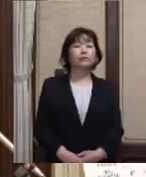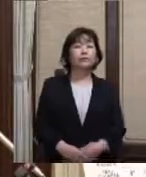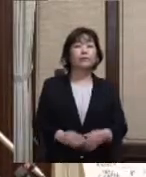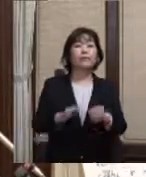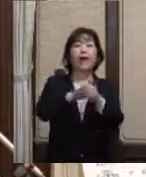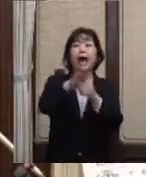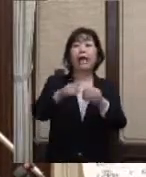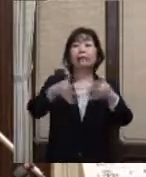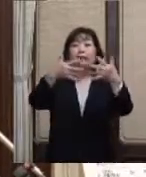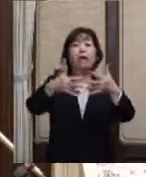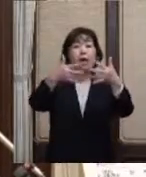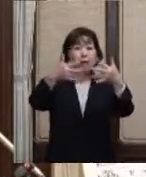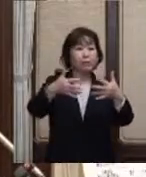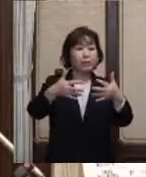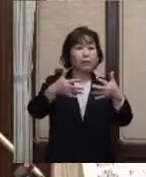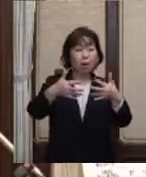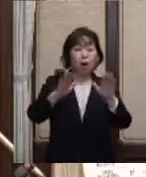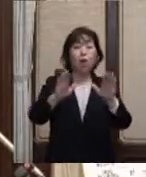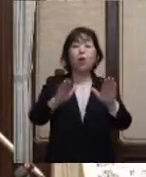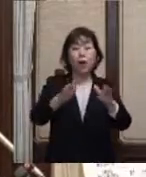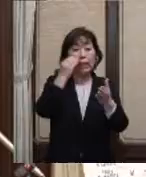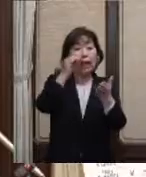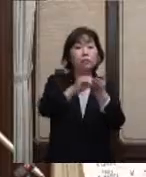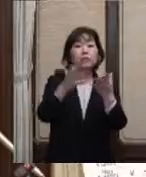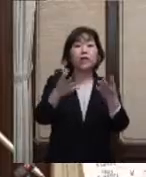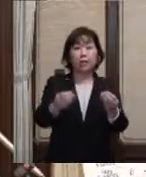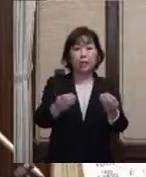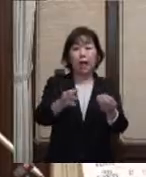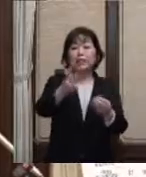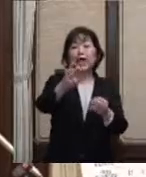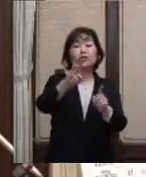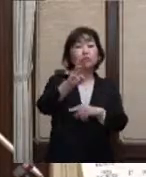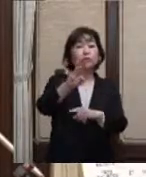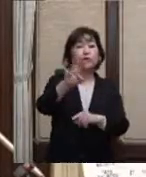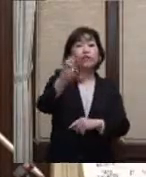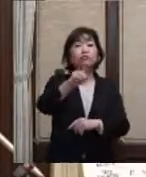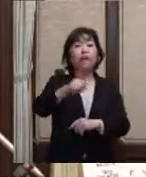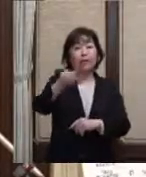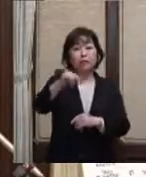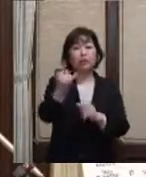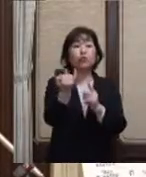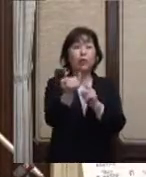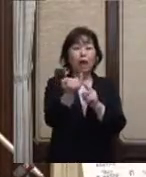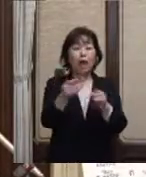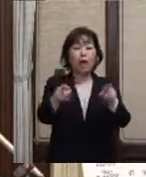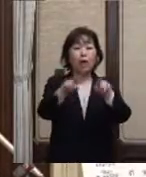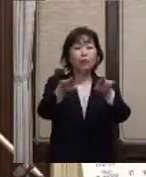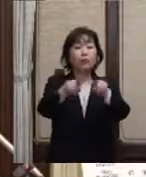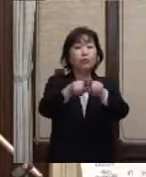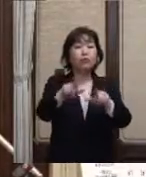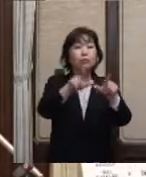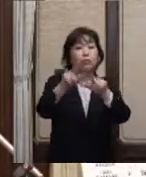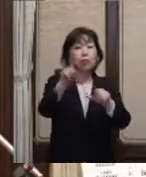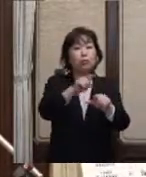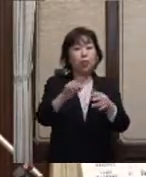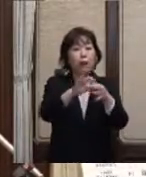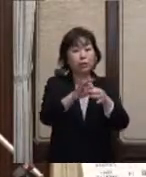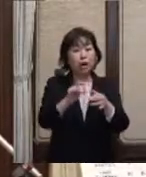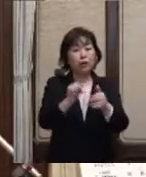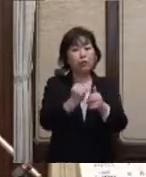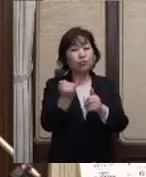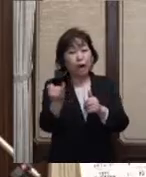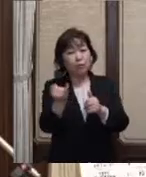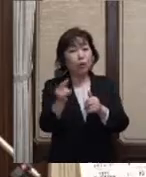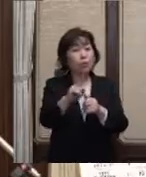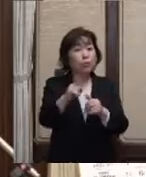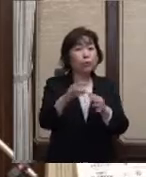はい、です。今回確認された30代女性なんですが、同居家族ということなんですけども、関係性質問とかそのあたり